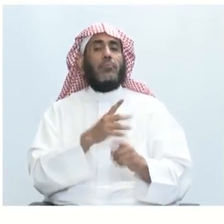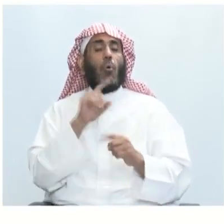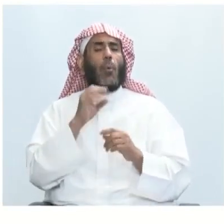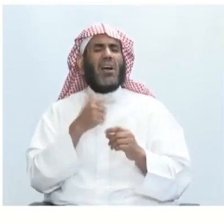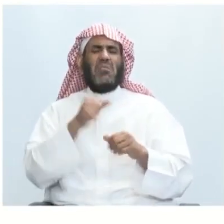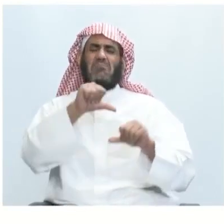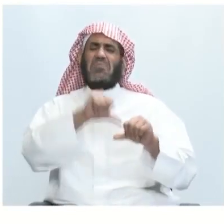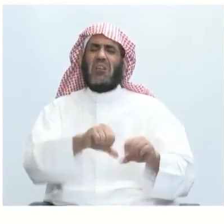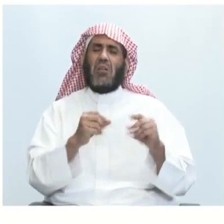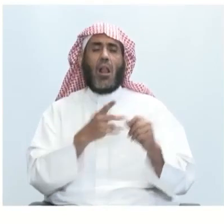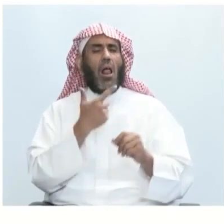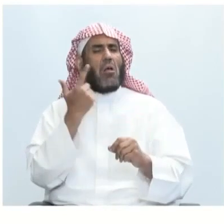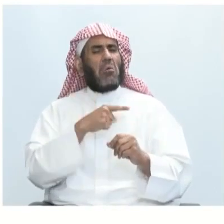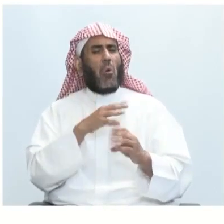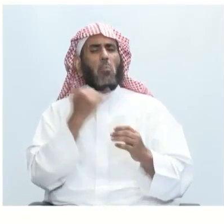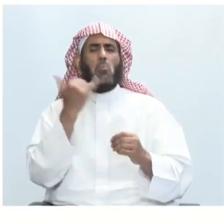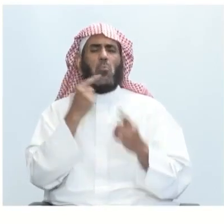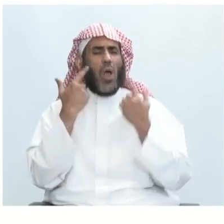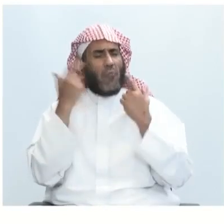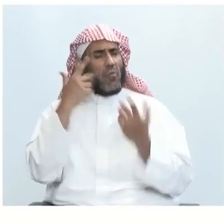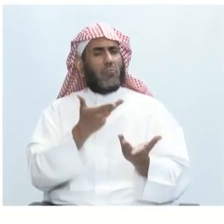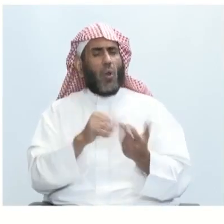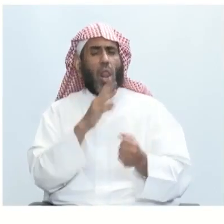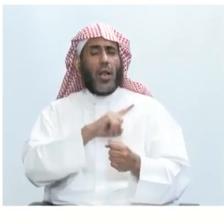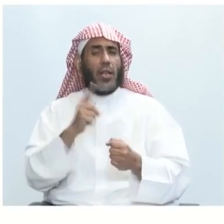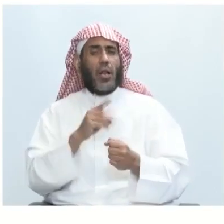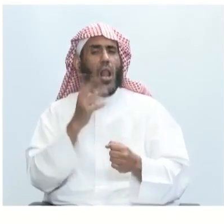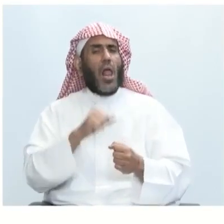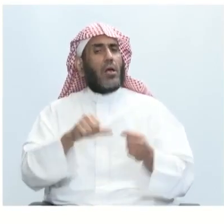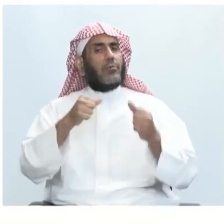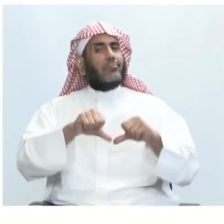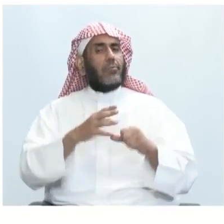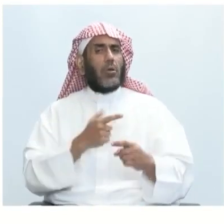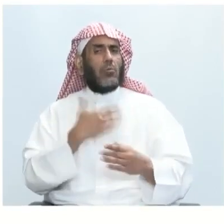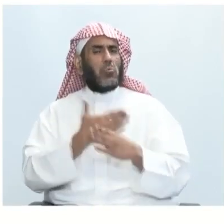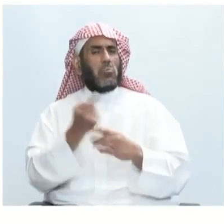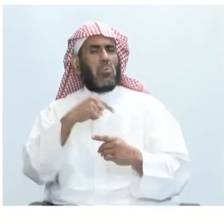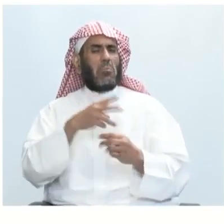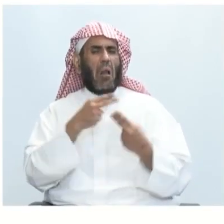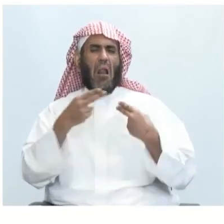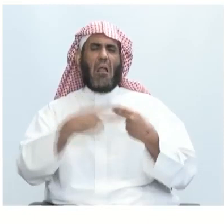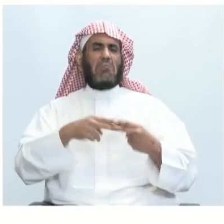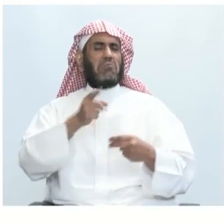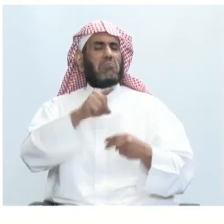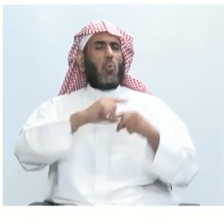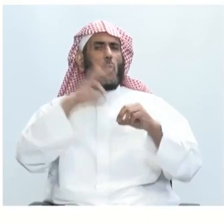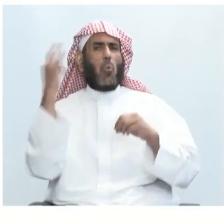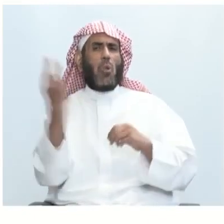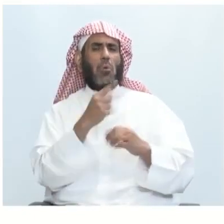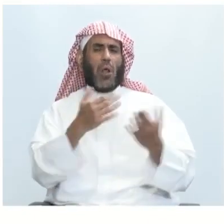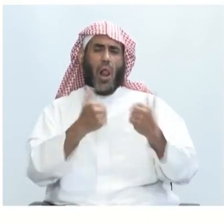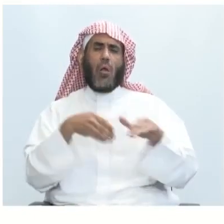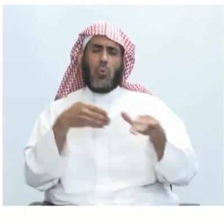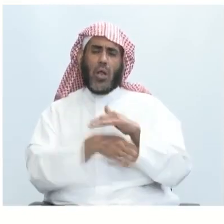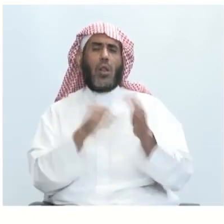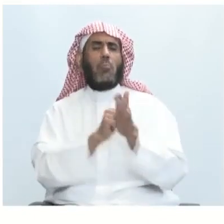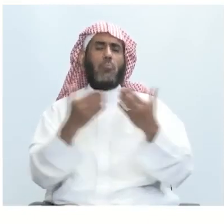المساوي التي لا ننكرها او نتجاهلها ولكن ذلك لا يسوغ لنا رفضه كليه بمنع ادخال وسائله